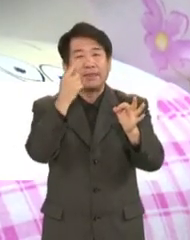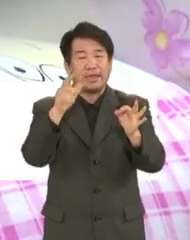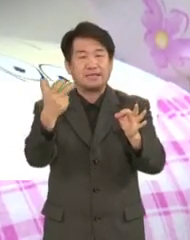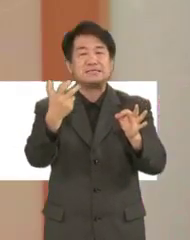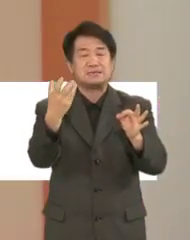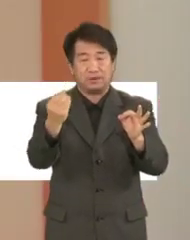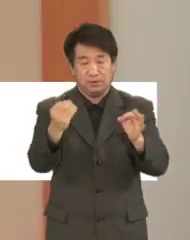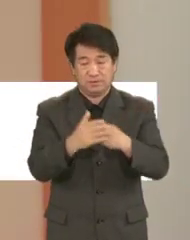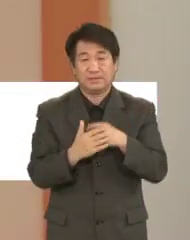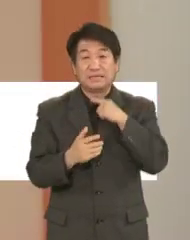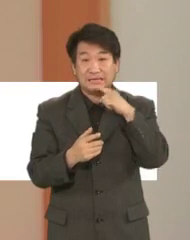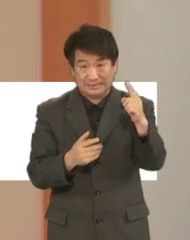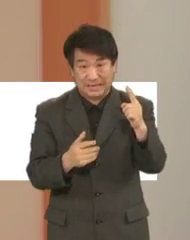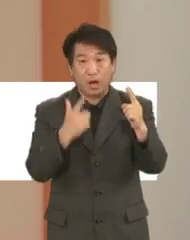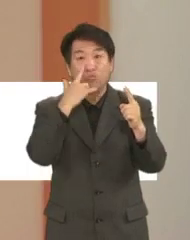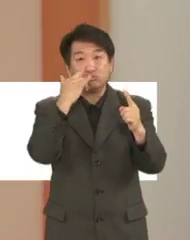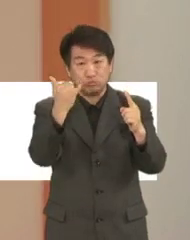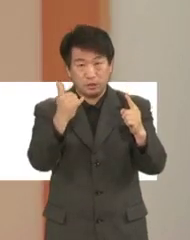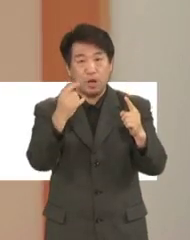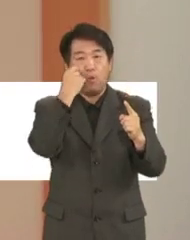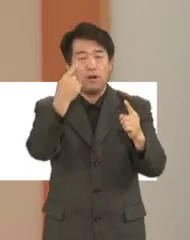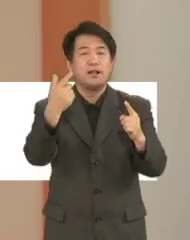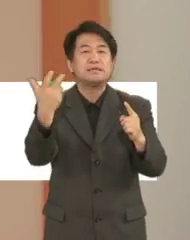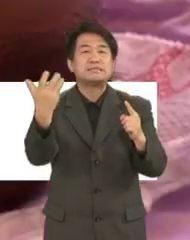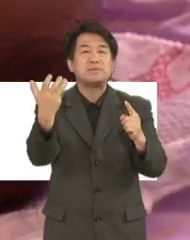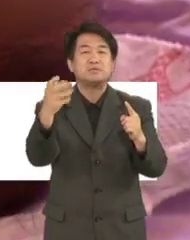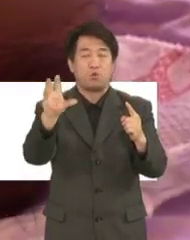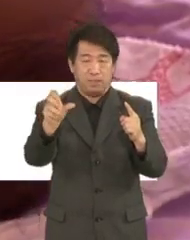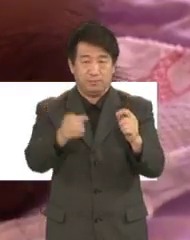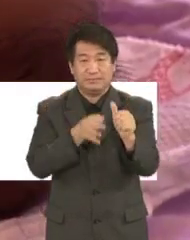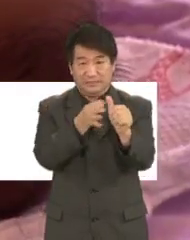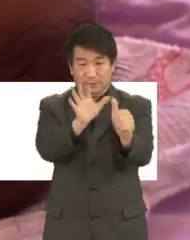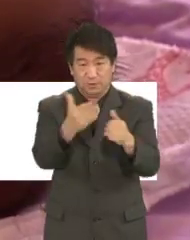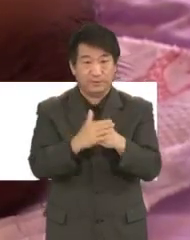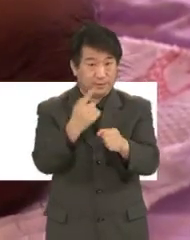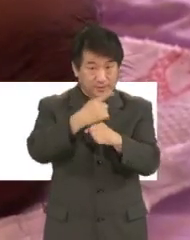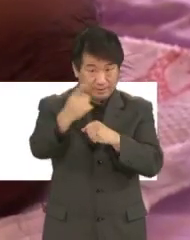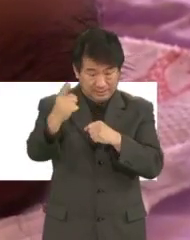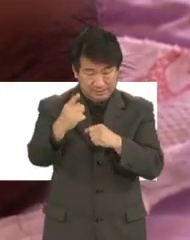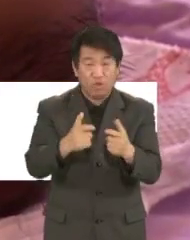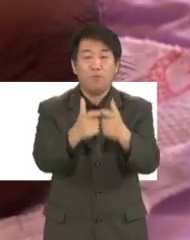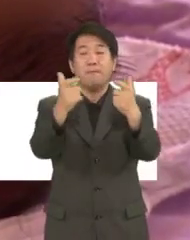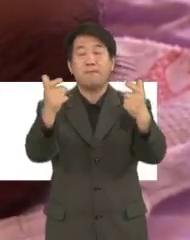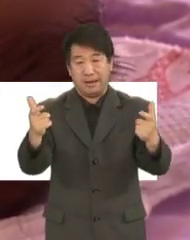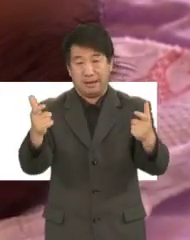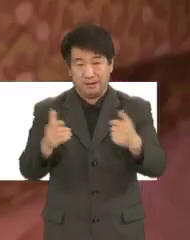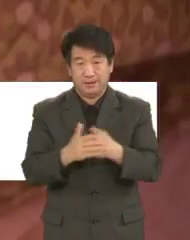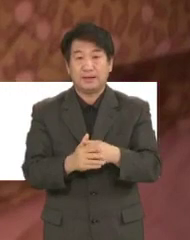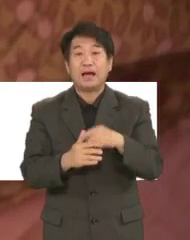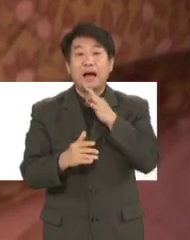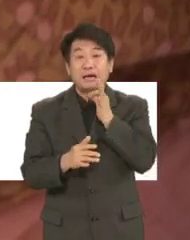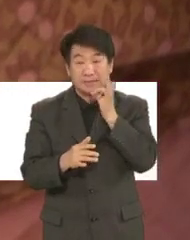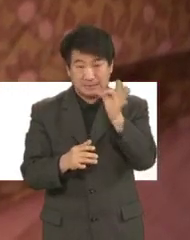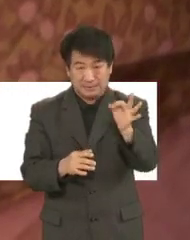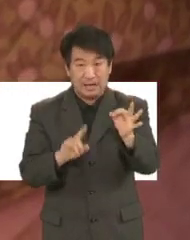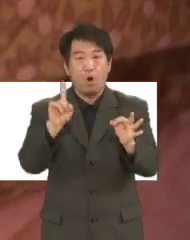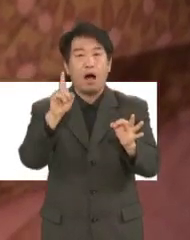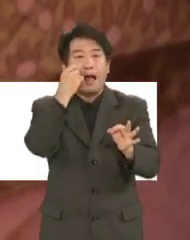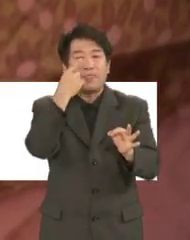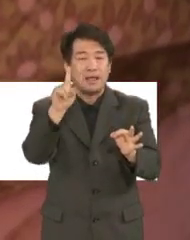70만원 만 1세가 되는 아동의 부모는 월 35만원이 지급되며 내년에는 지원금액이 확대돼 만영세는 월